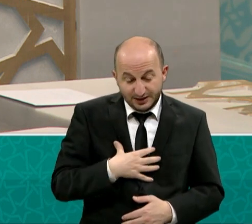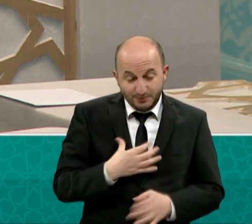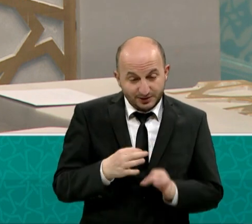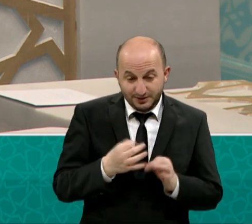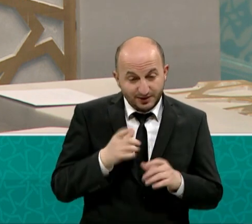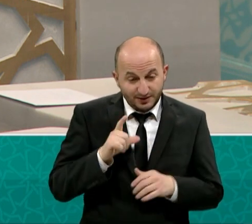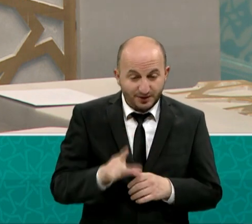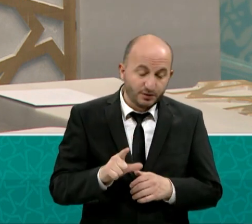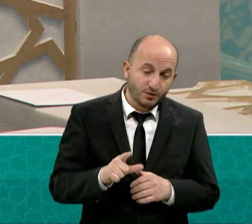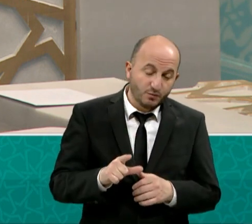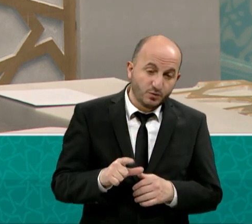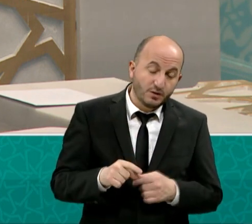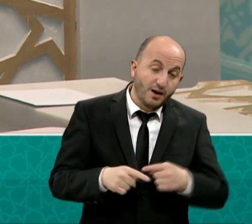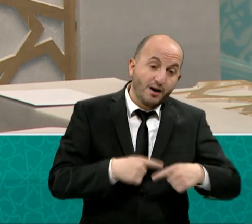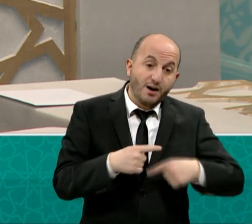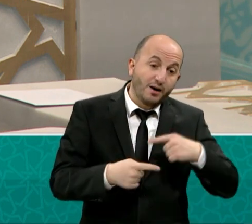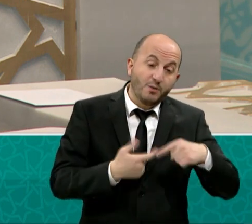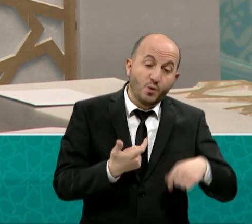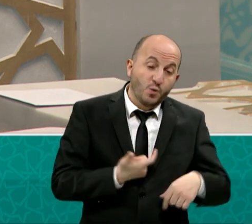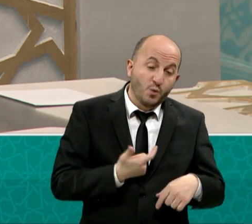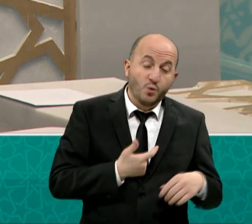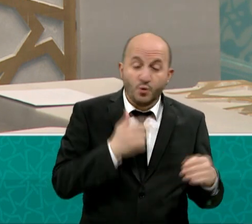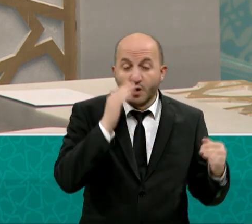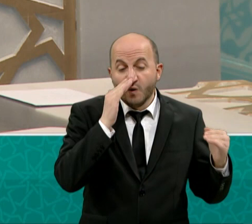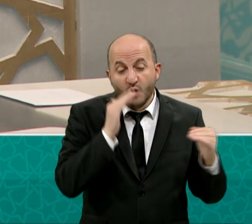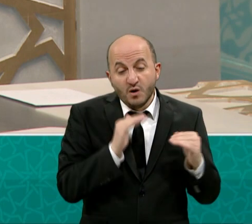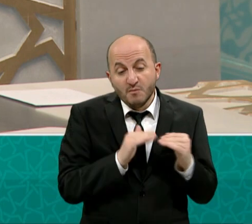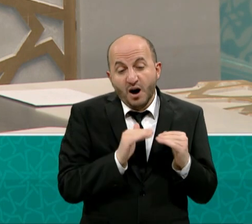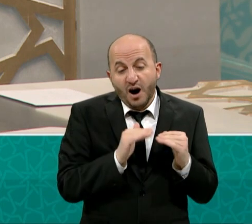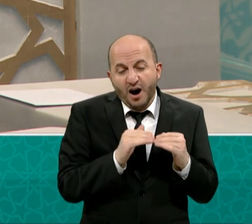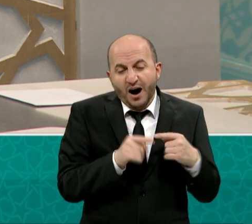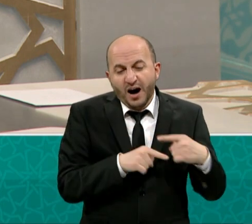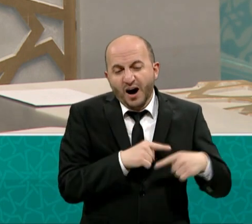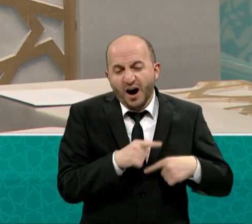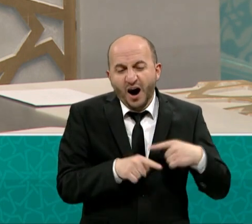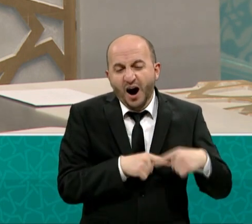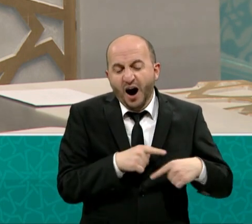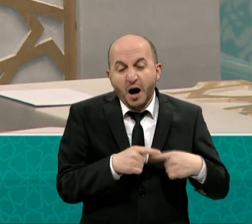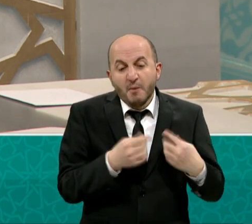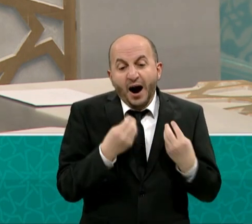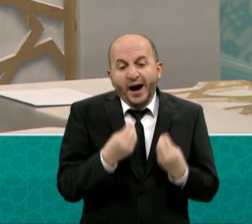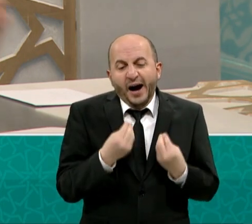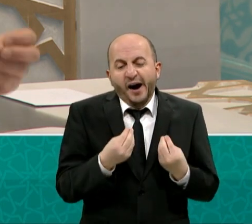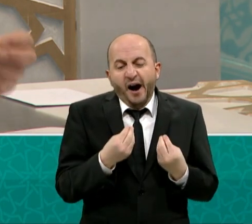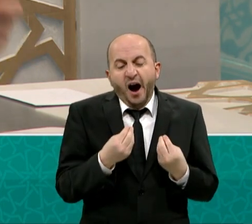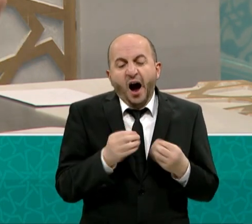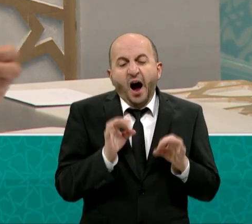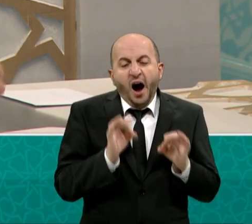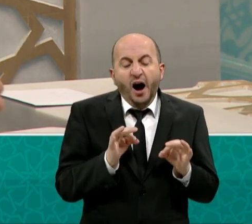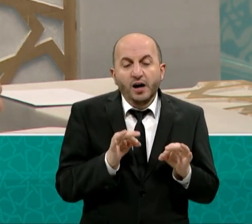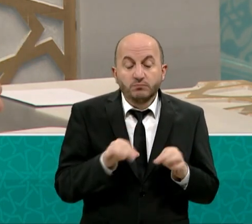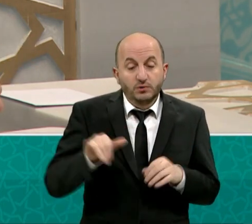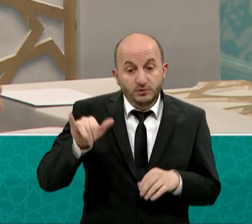gerektiriyormuş? Akraba hukukuna riayet etmeyi, akrabalara da ihsanla hem hukuki